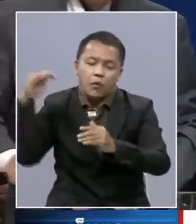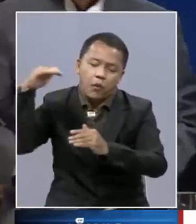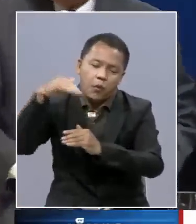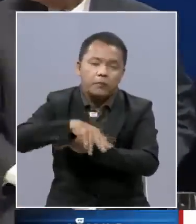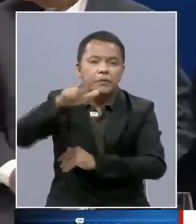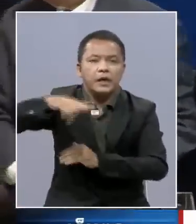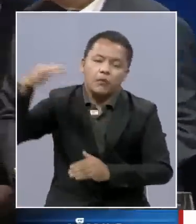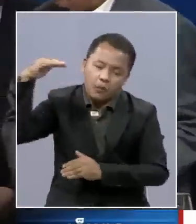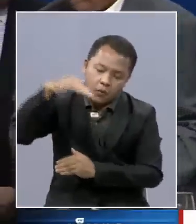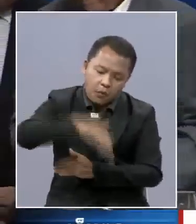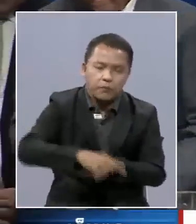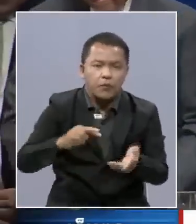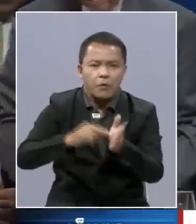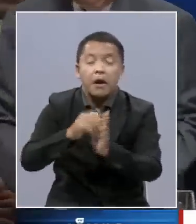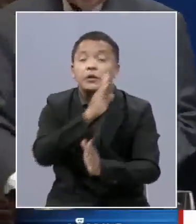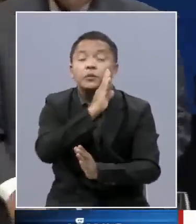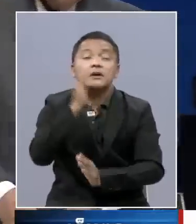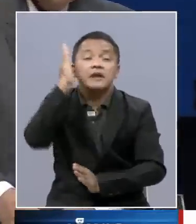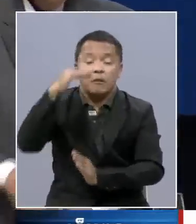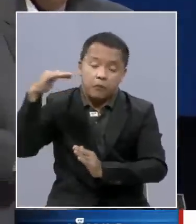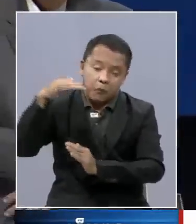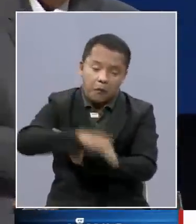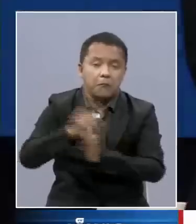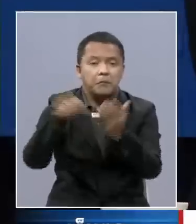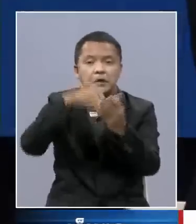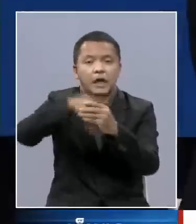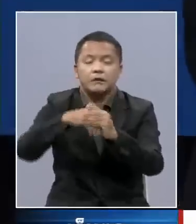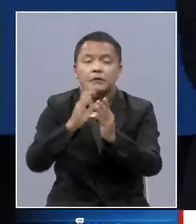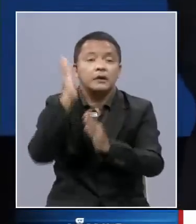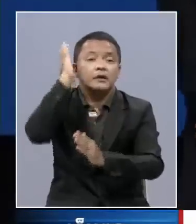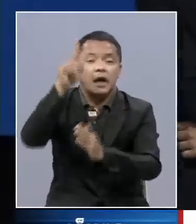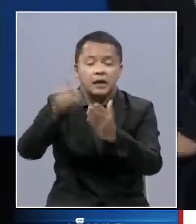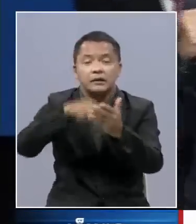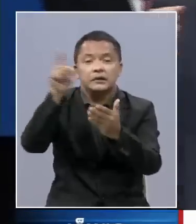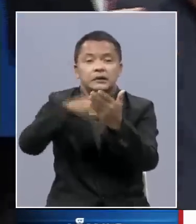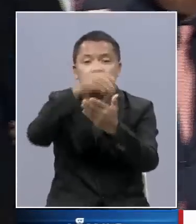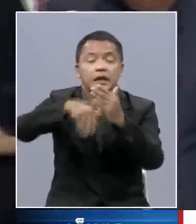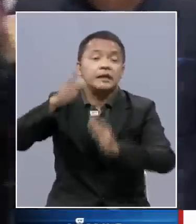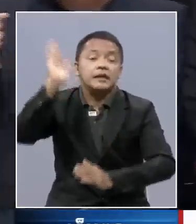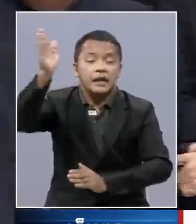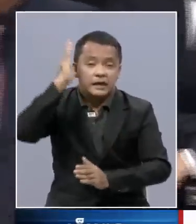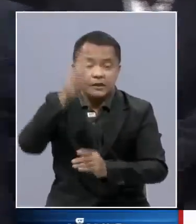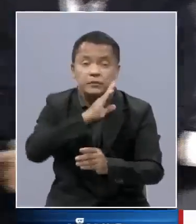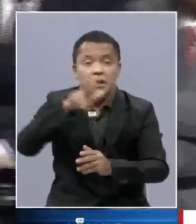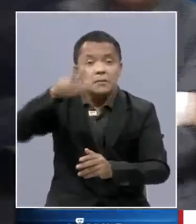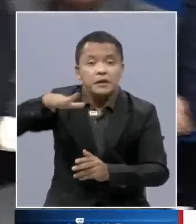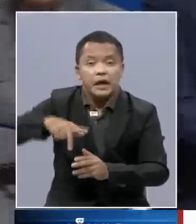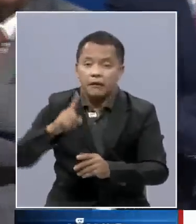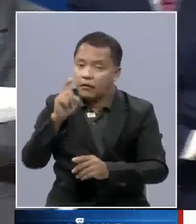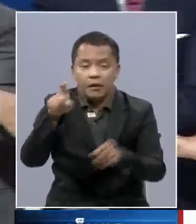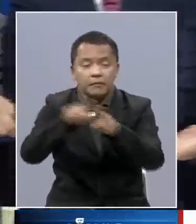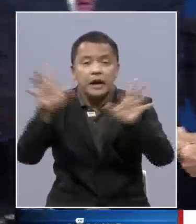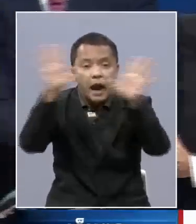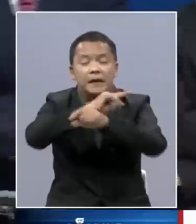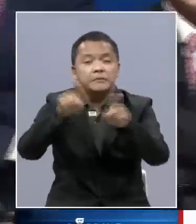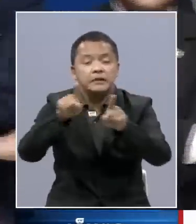เร็วมากยิ่งขึ้นคือมองกันว่าโอ้ถ้าเกิดไปทางแนวนั้น อ ะสมัยหน้าเลือกตั้งสมัยหน้าเนี่ยเพื่อไทยเดี๋ยวตามรอยพรรคอื่นๆที่อ